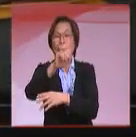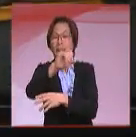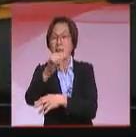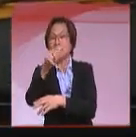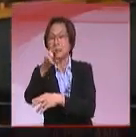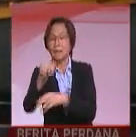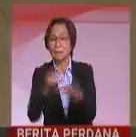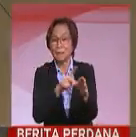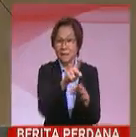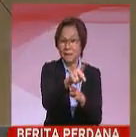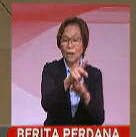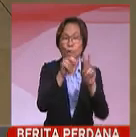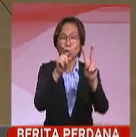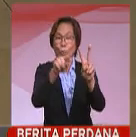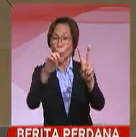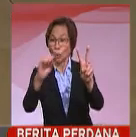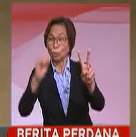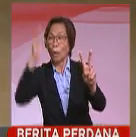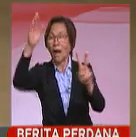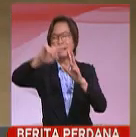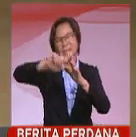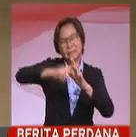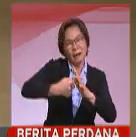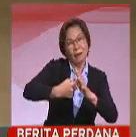Kerjaya 2.0 pula akan